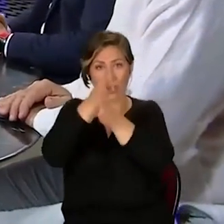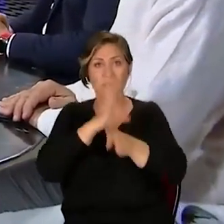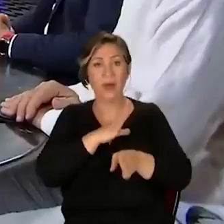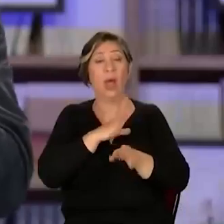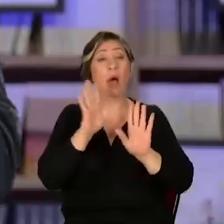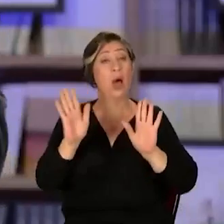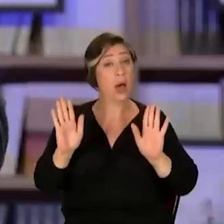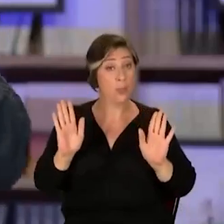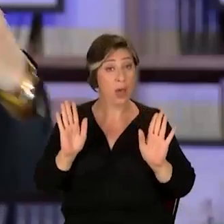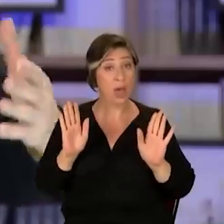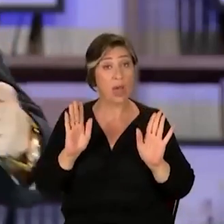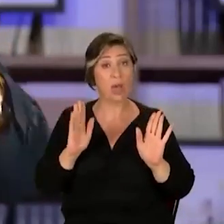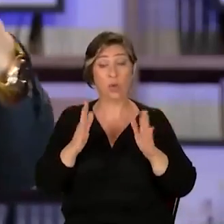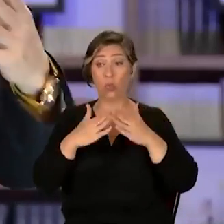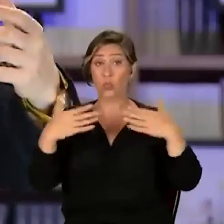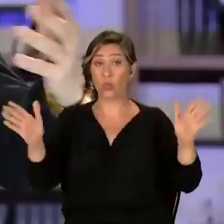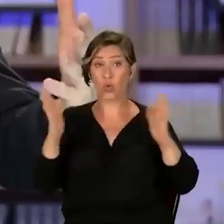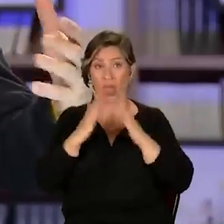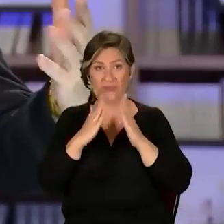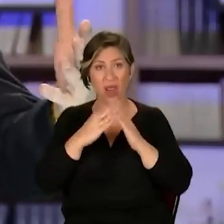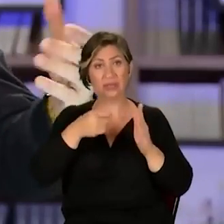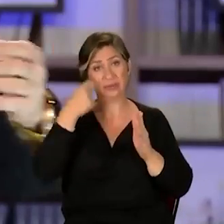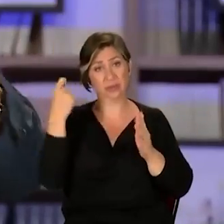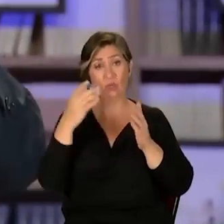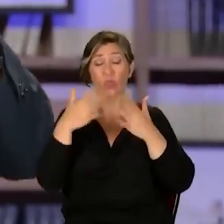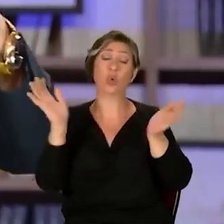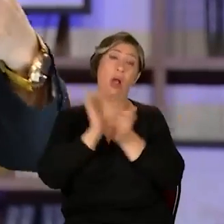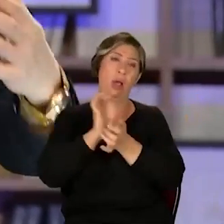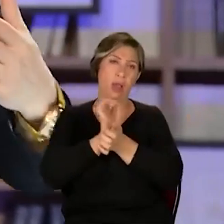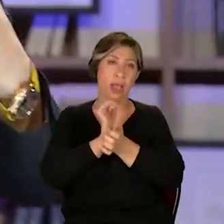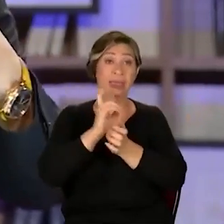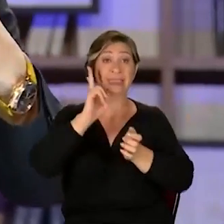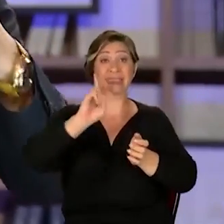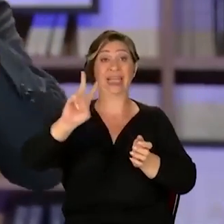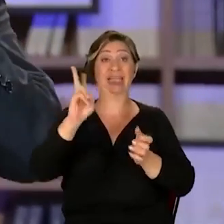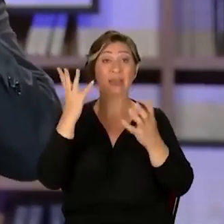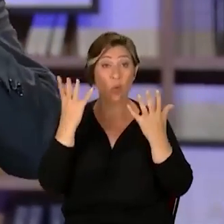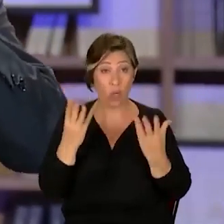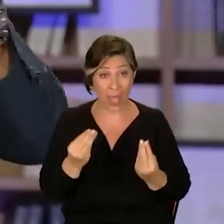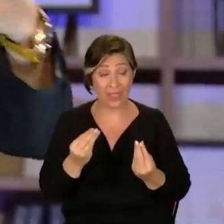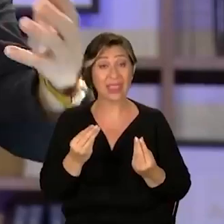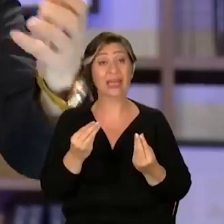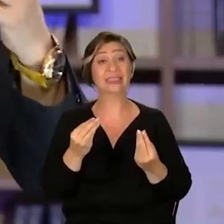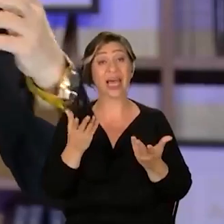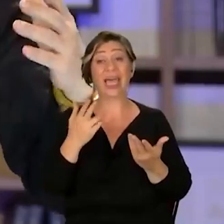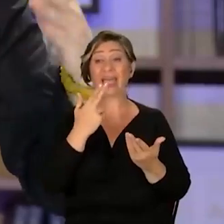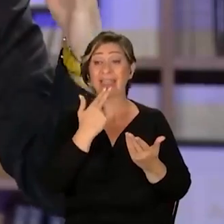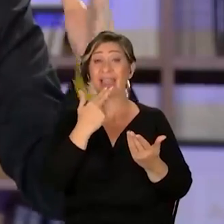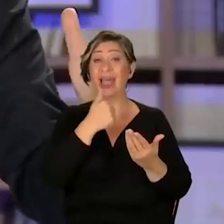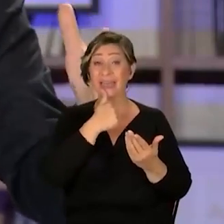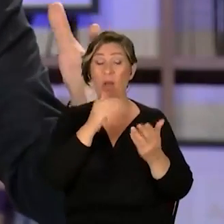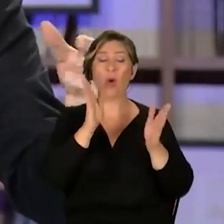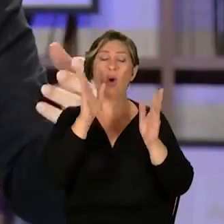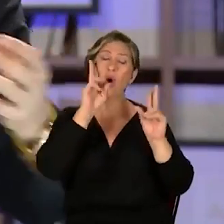Ama büyük evler eskiden falan, büyük aileler ve zenginlerde özellikle kadınla erkeğin